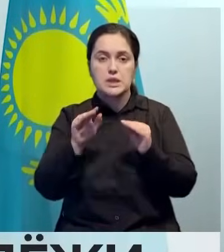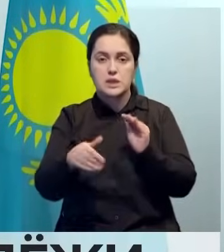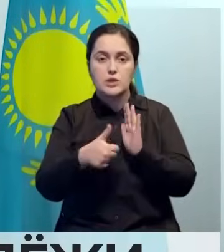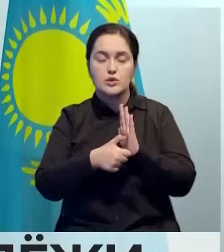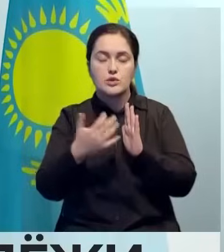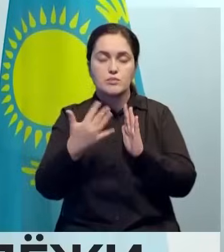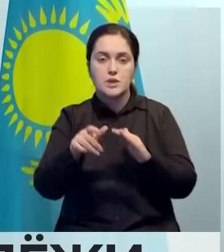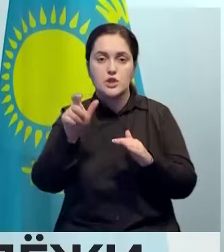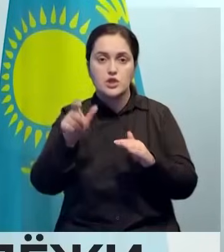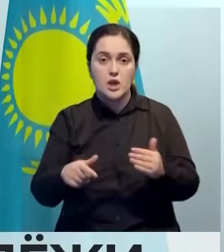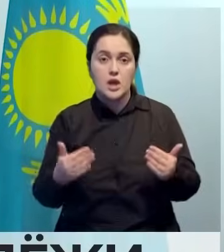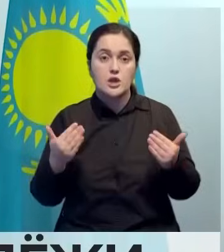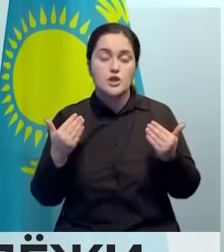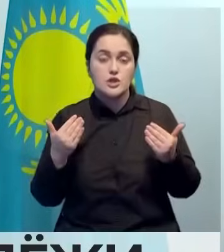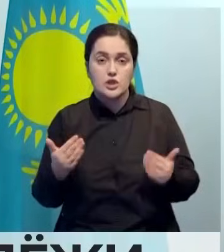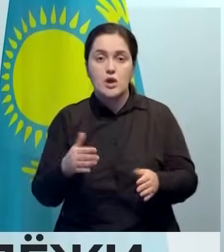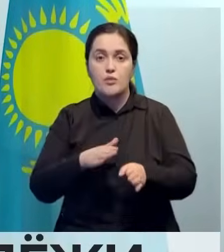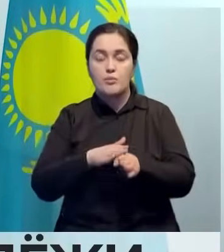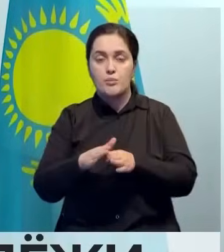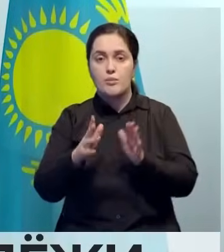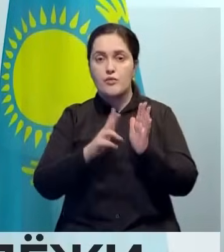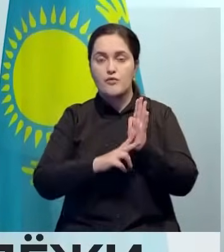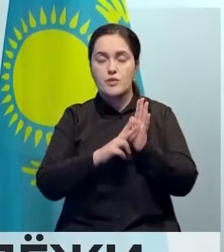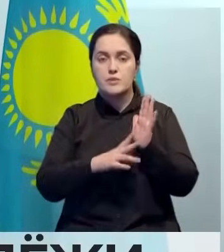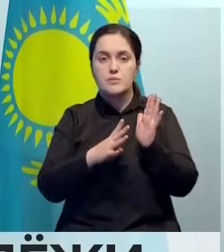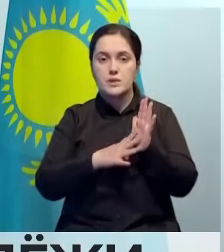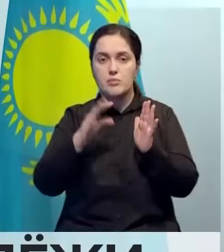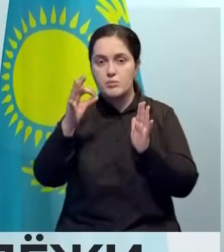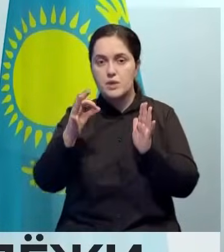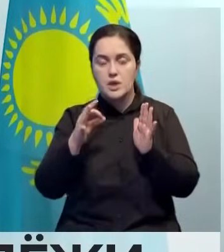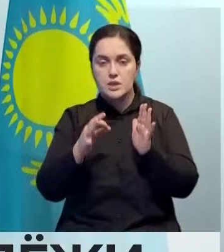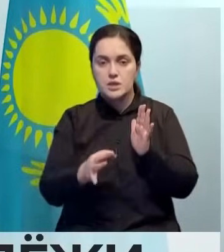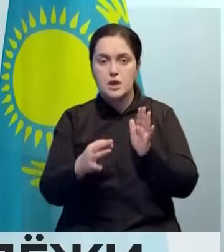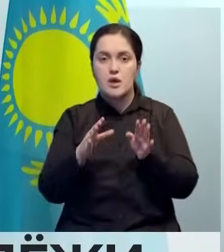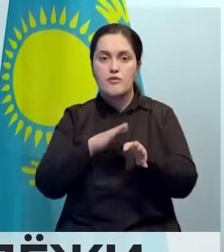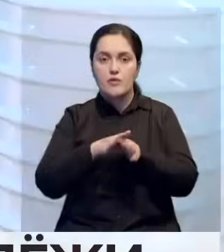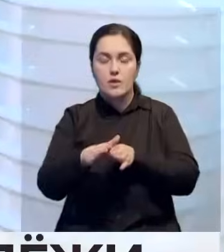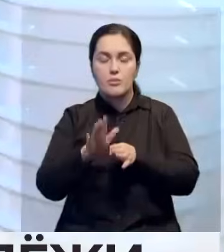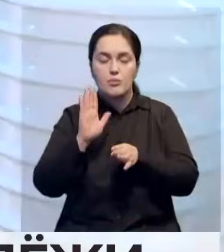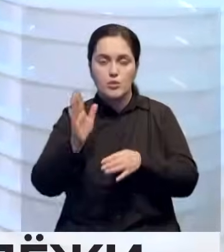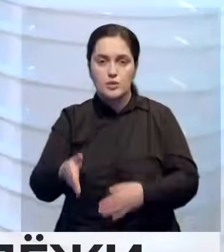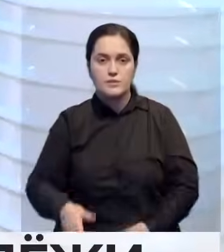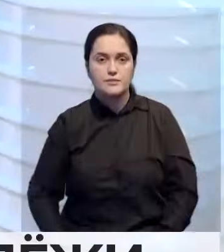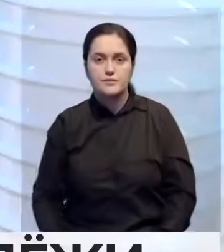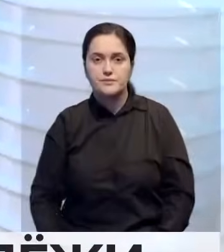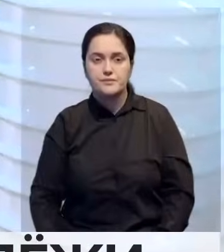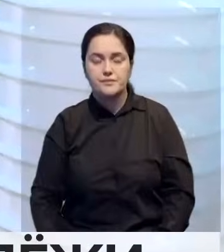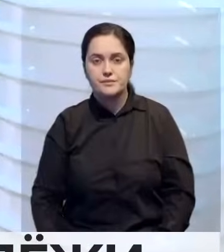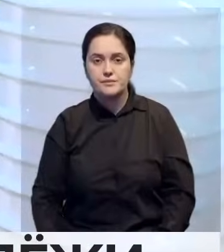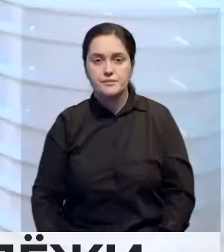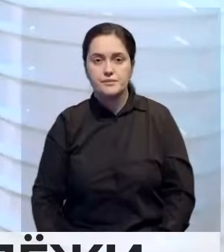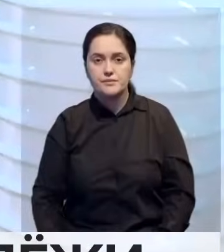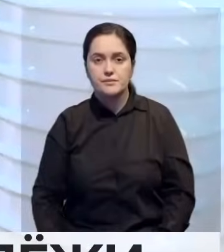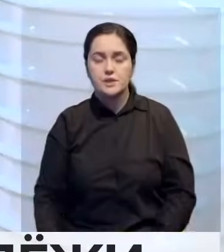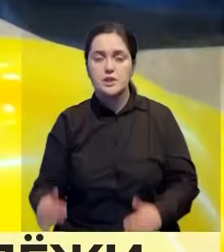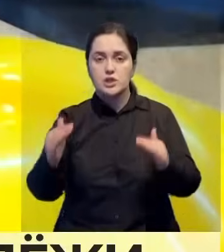10650 человек. Сейчас показатель выполнен на 89%. До конца года выполним полностью. Особый акцент на снижение